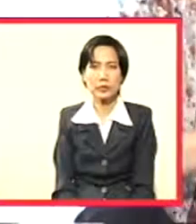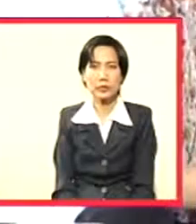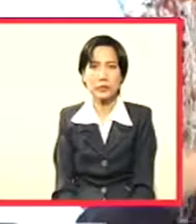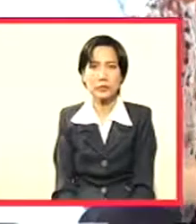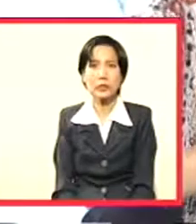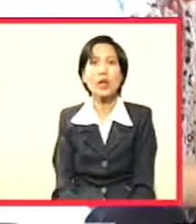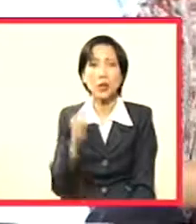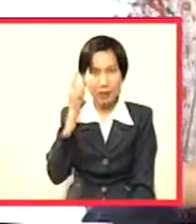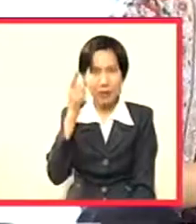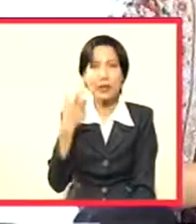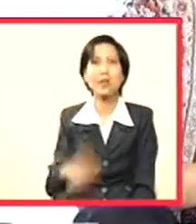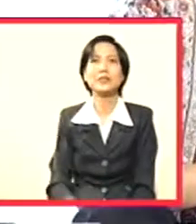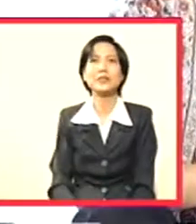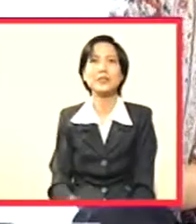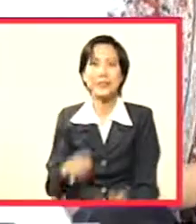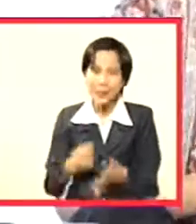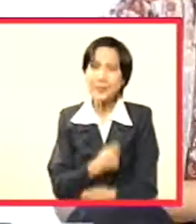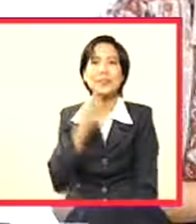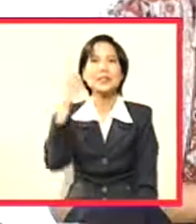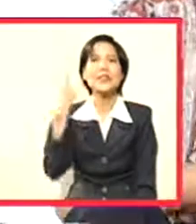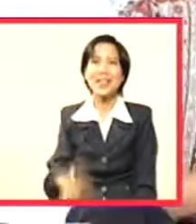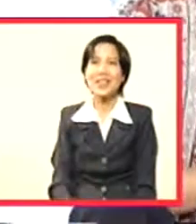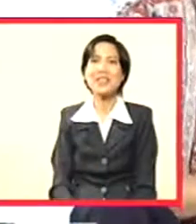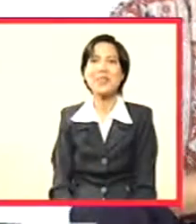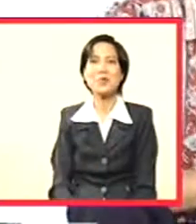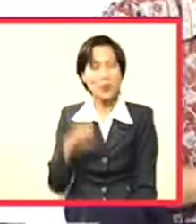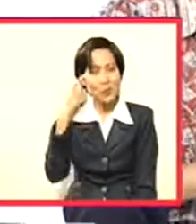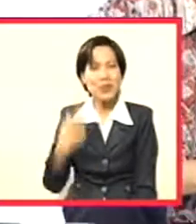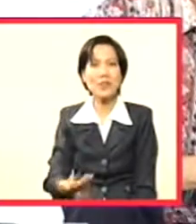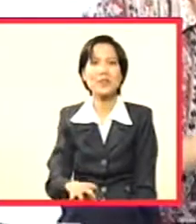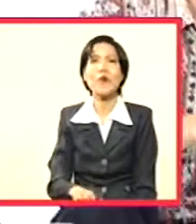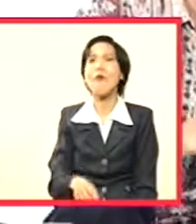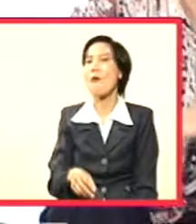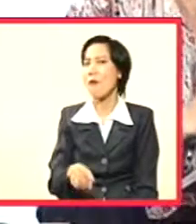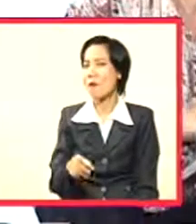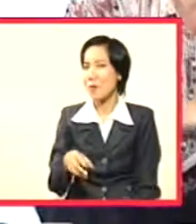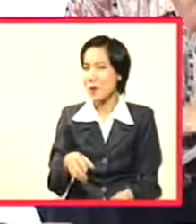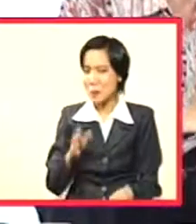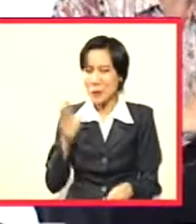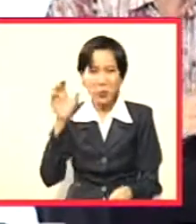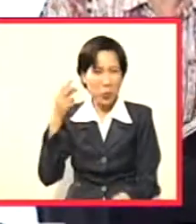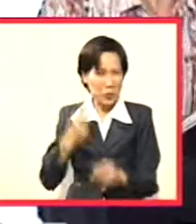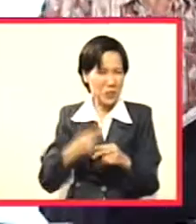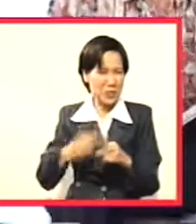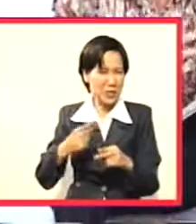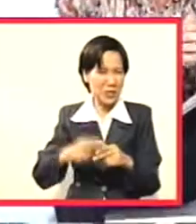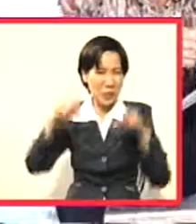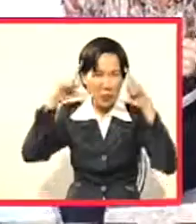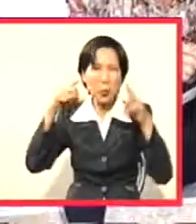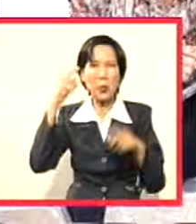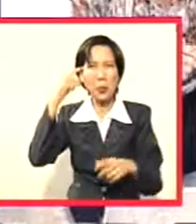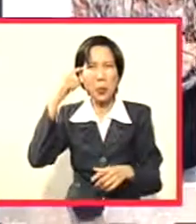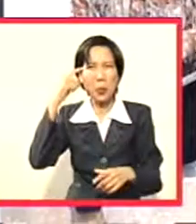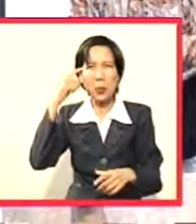อ๋อผมเข้าใจแล้วพี่กล้วยที่มีเทคนิคอย่างนี้นี่เองชื่อเสียงเรื่องการปูกระเบื้องของพี่กล้วยถึงได้กระฉ่อนไปทั่วไง